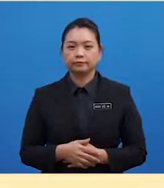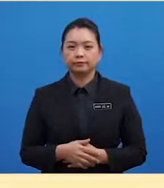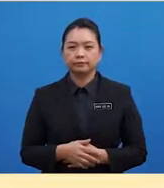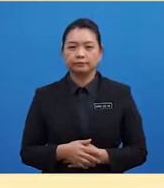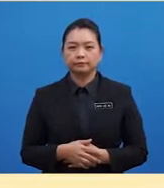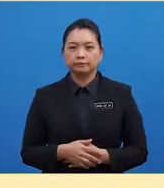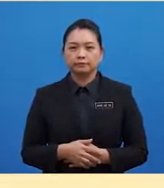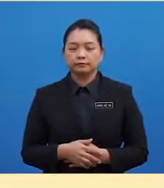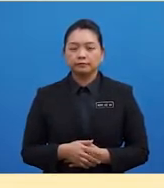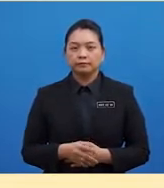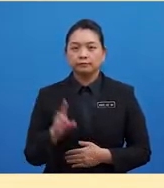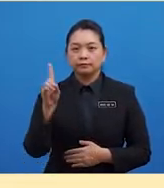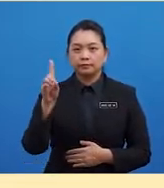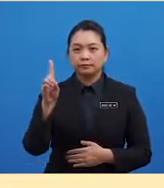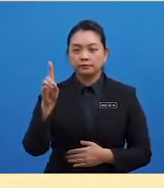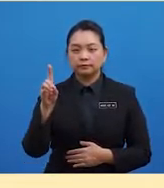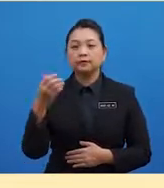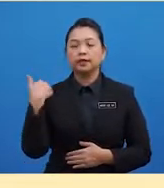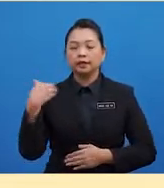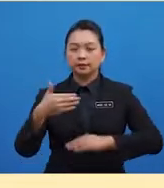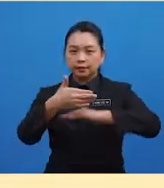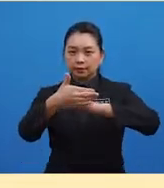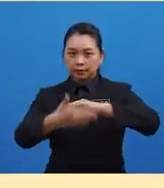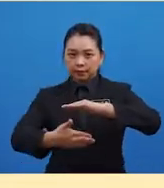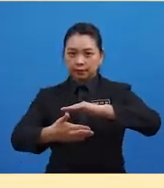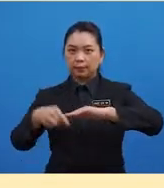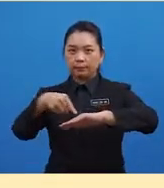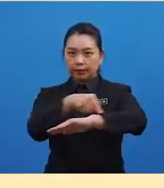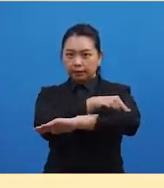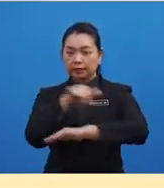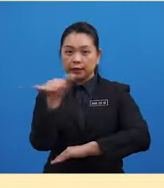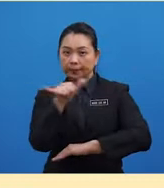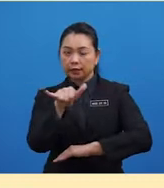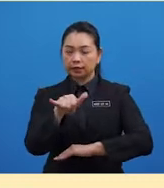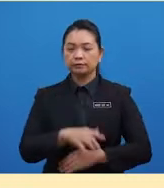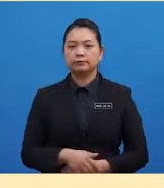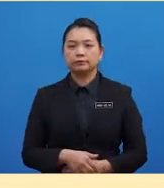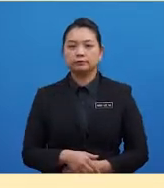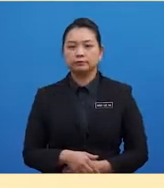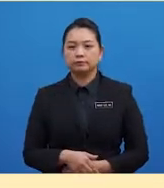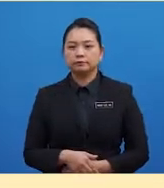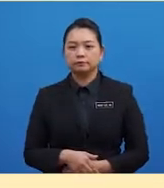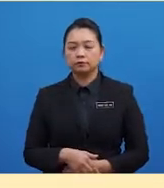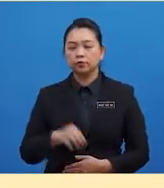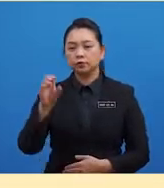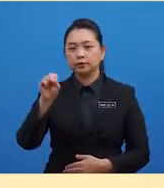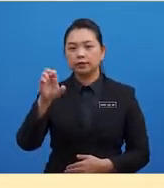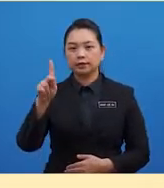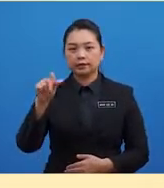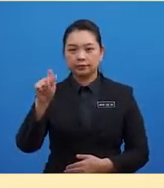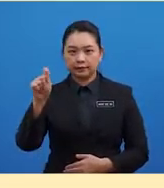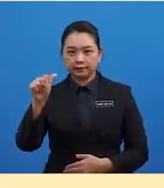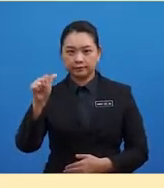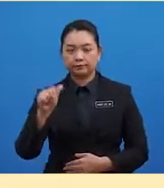sama panjang. Jadi, dikategorikan di bawah poligon sekata. Seterusnya, gambar E, pentagon